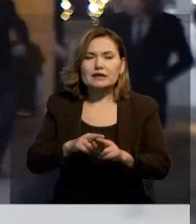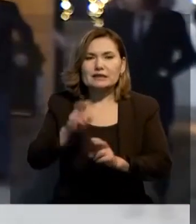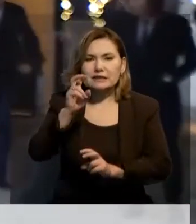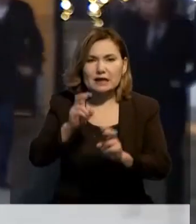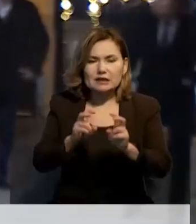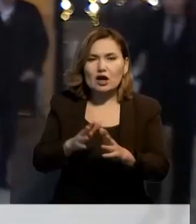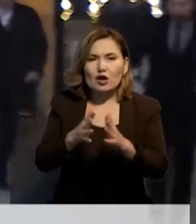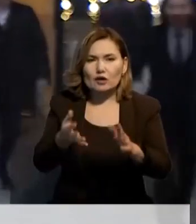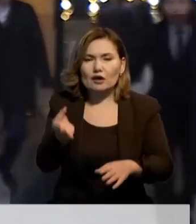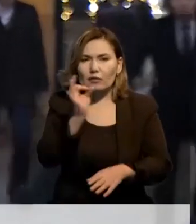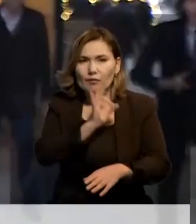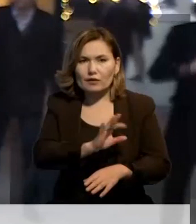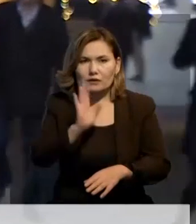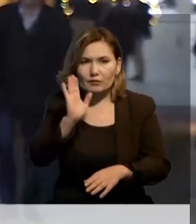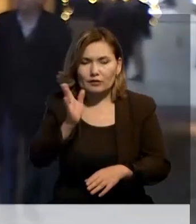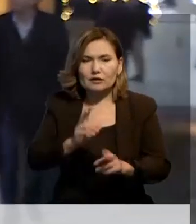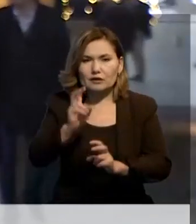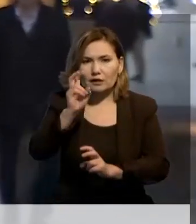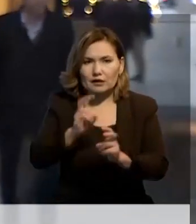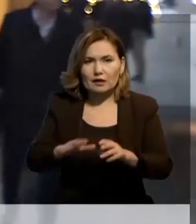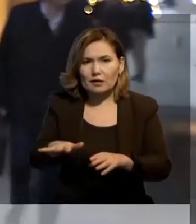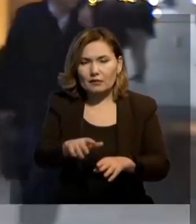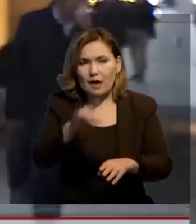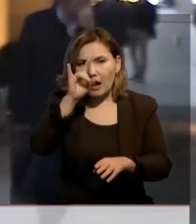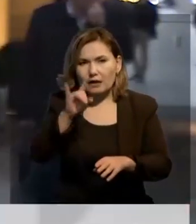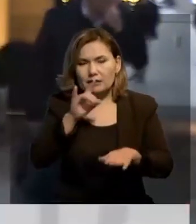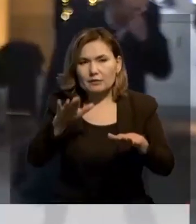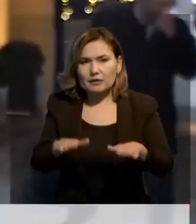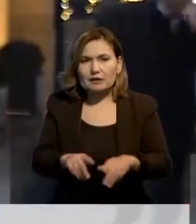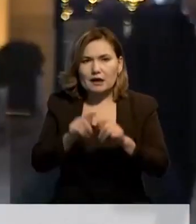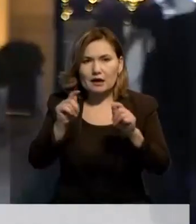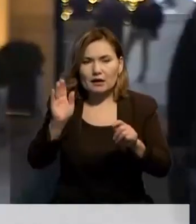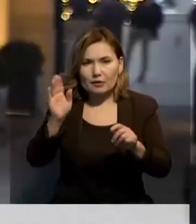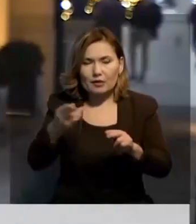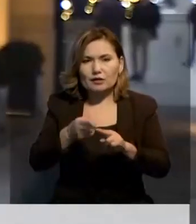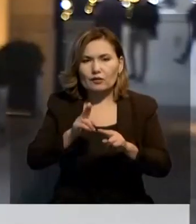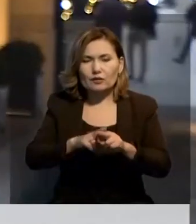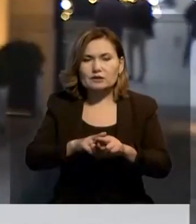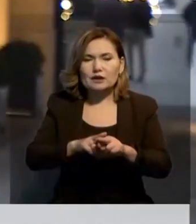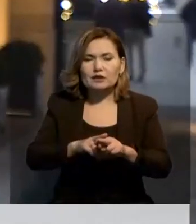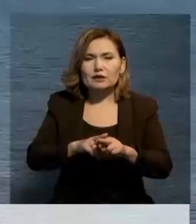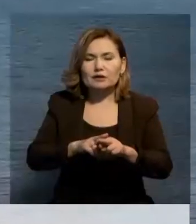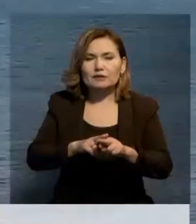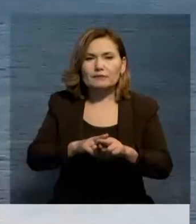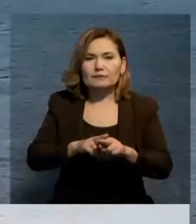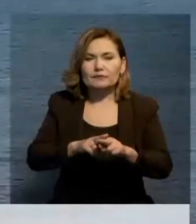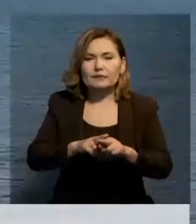береді. Бірақ бұл тек қана электр қуат шығарады, жылу энергиясын шығармайды. Алыстағы